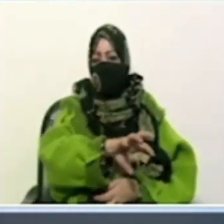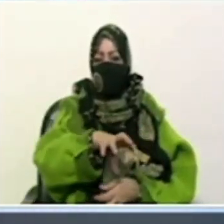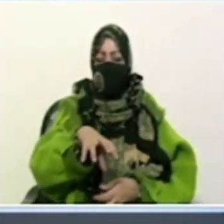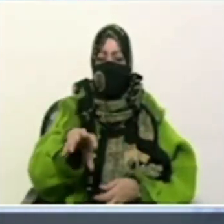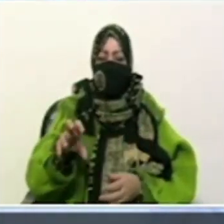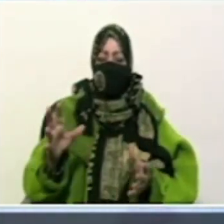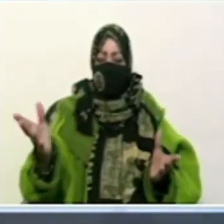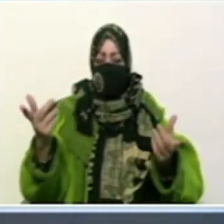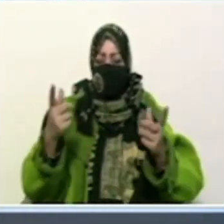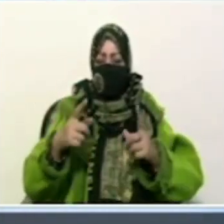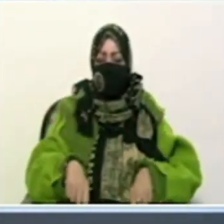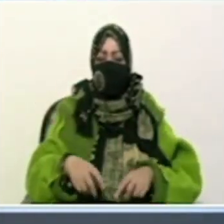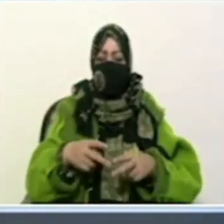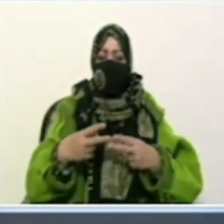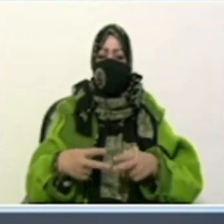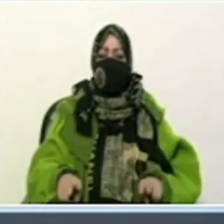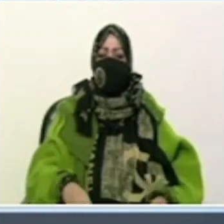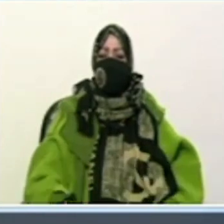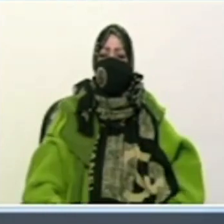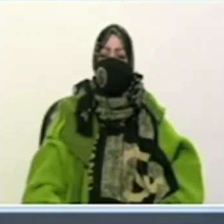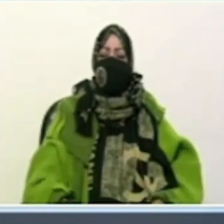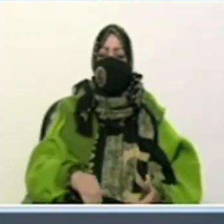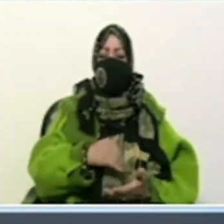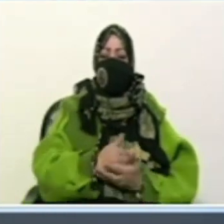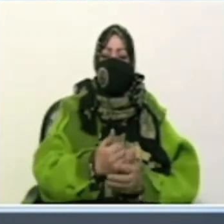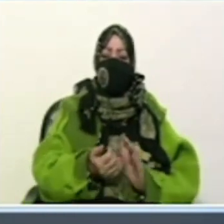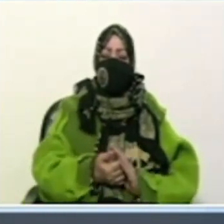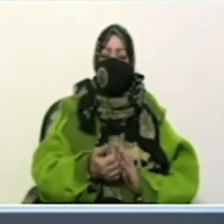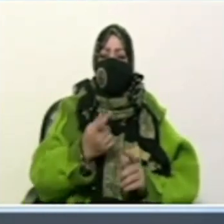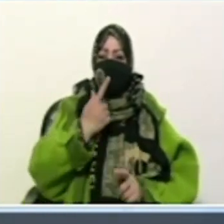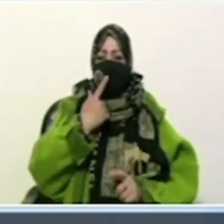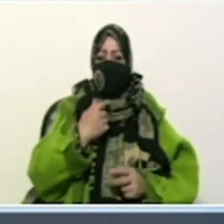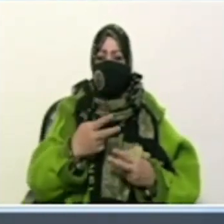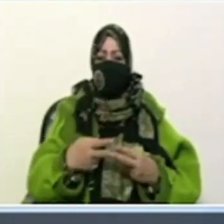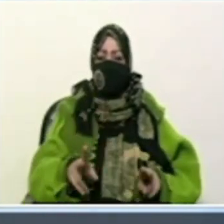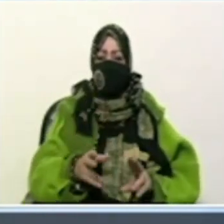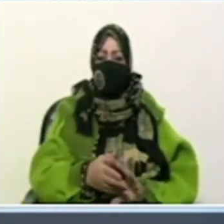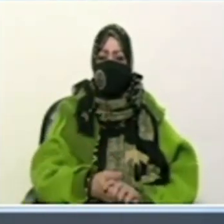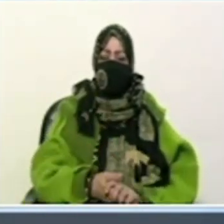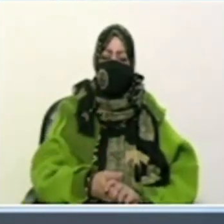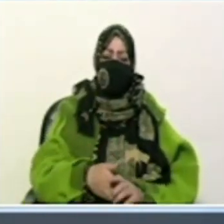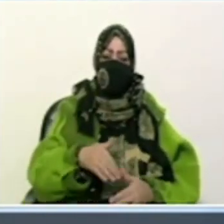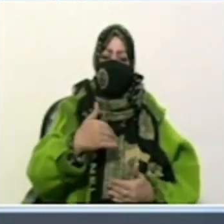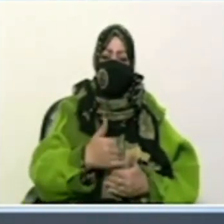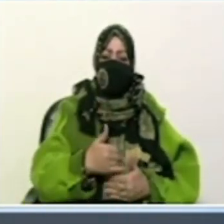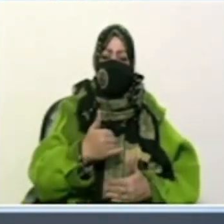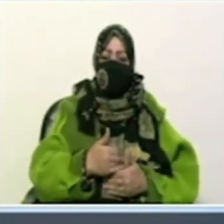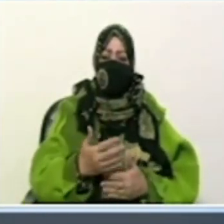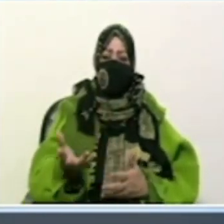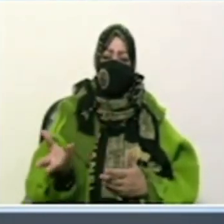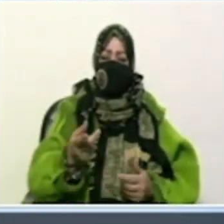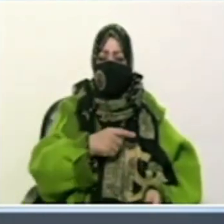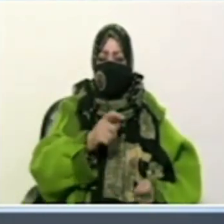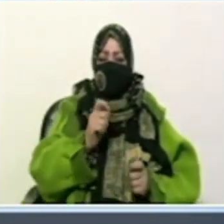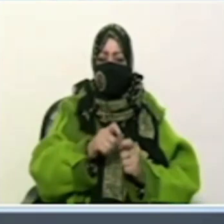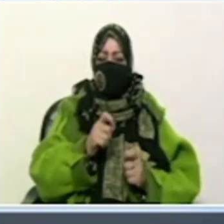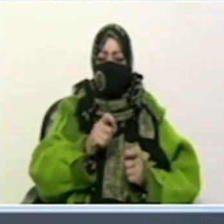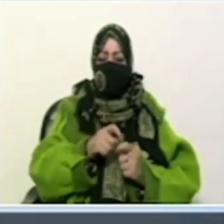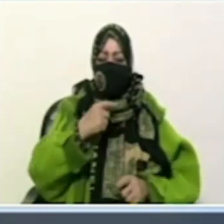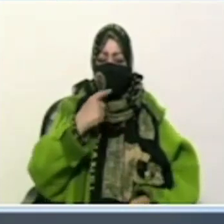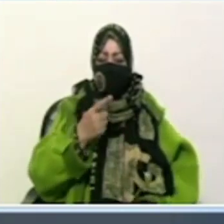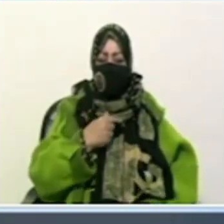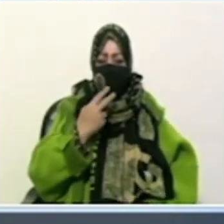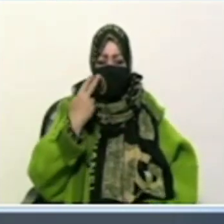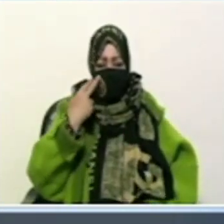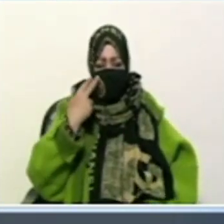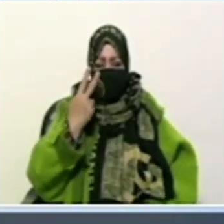فننصحه الأخ حسين بأن يعني أن يرجع مثلا إلى أن يكلمهم ويطالبهم عن طريق حتى الضغط الاجتماعي أو